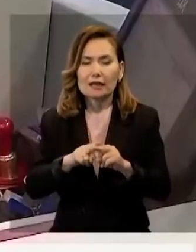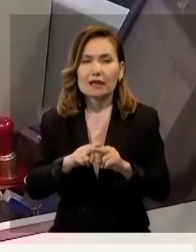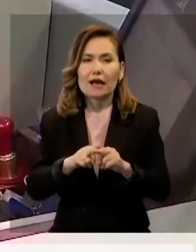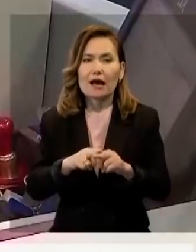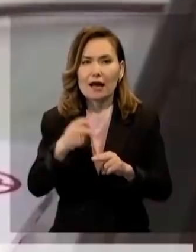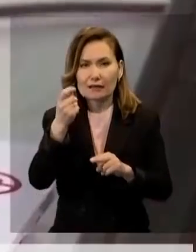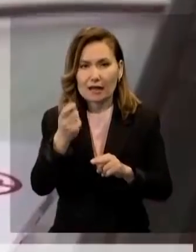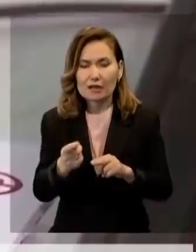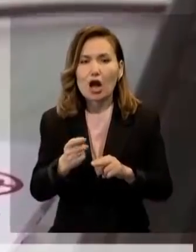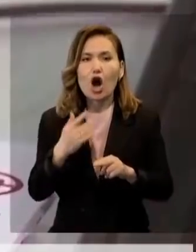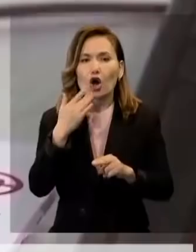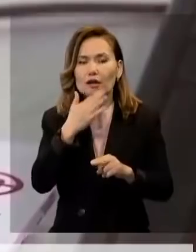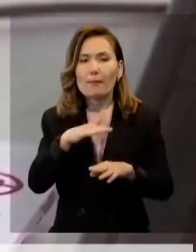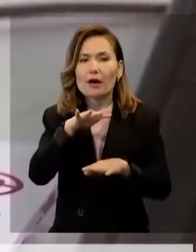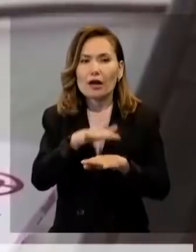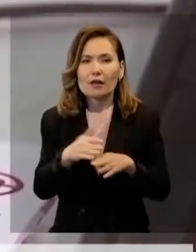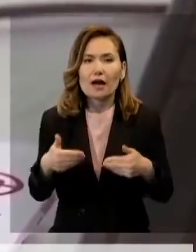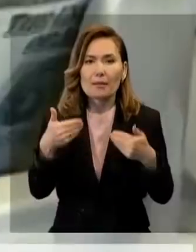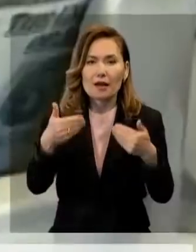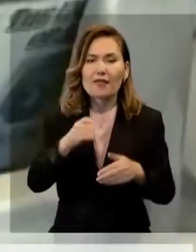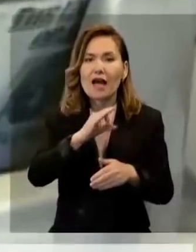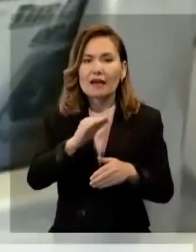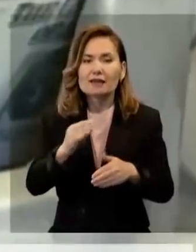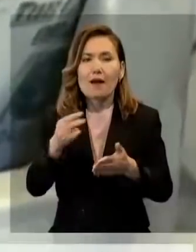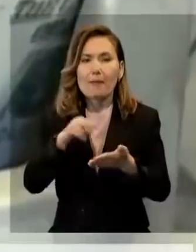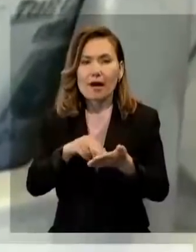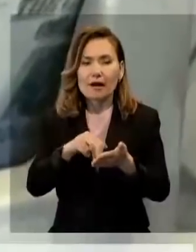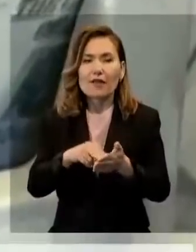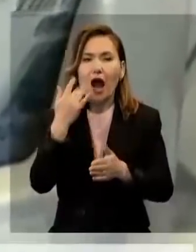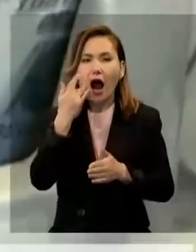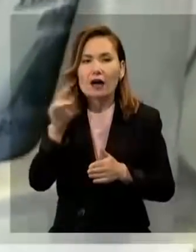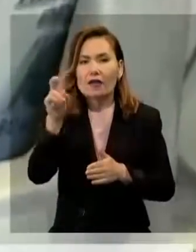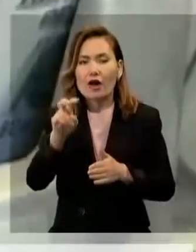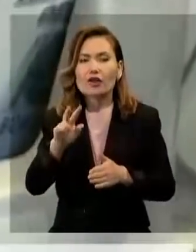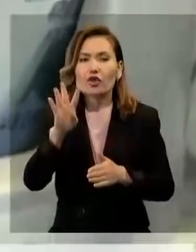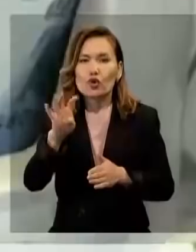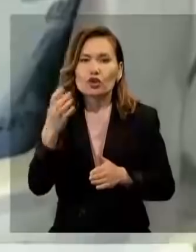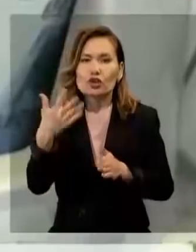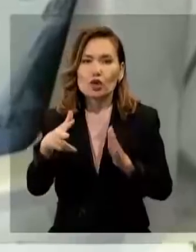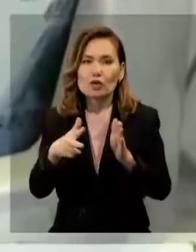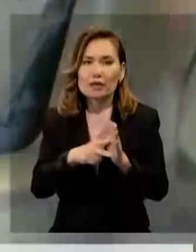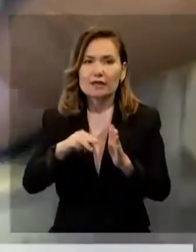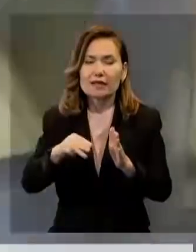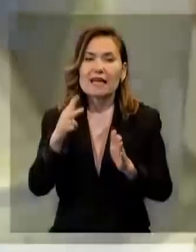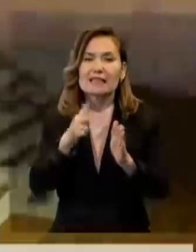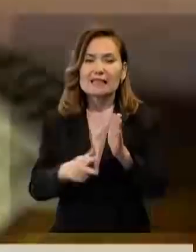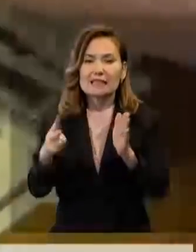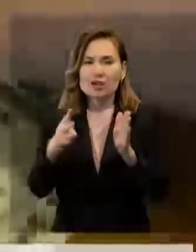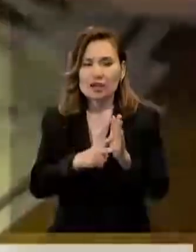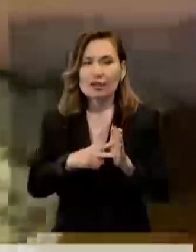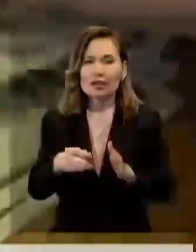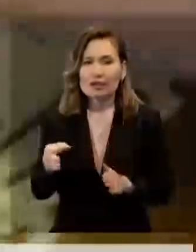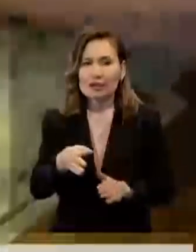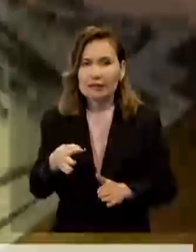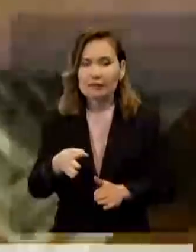11,13 теңгеге аз. Ал ұлттық банк ұсынған ресми бағамға сай ақш валютасы 458 теңге 87 тиын.